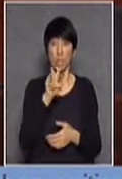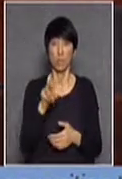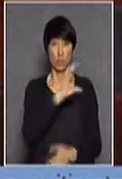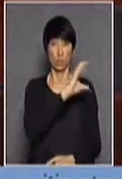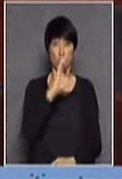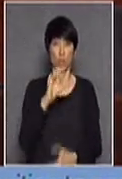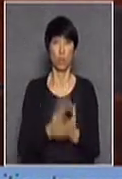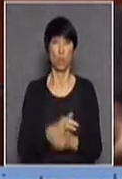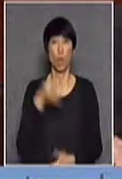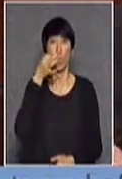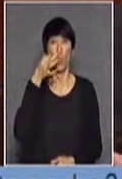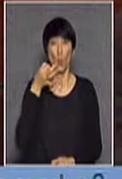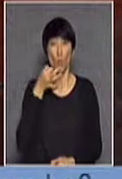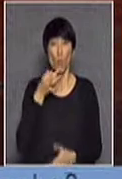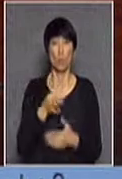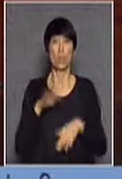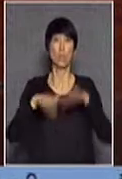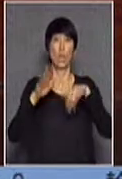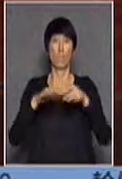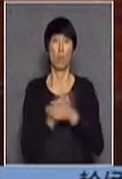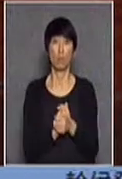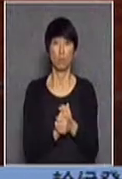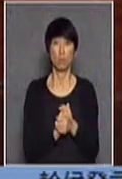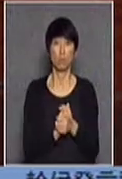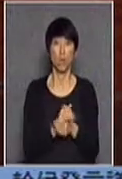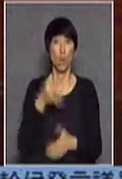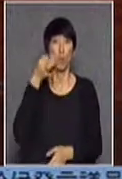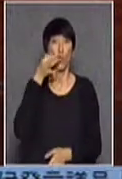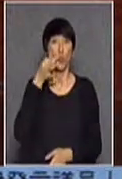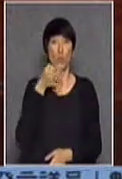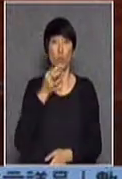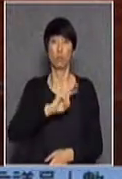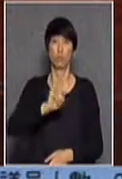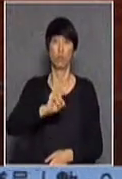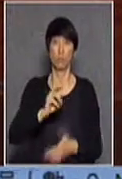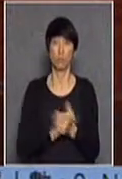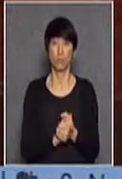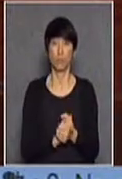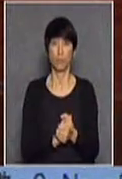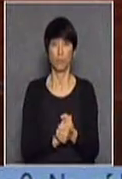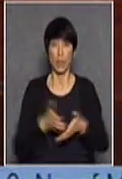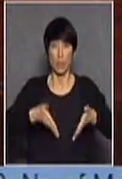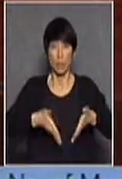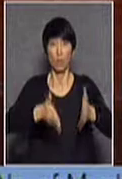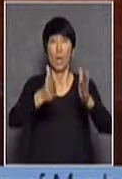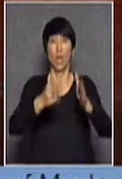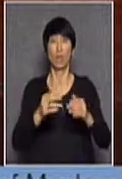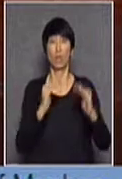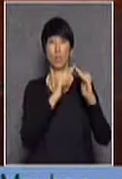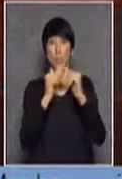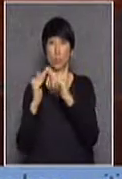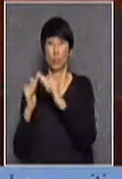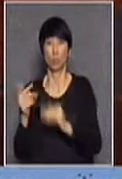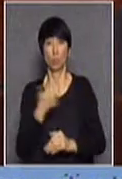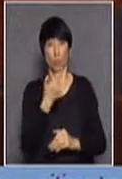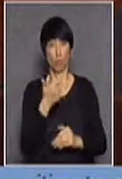梅窩唔爭好遠嘅啫。梅窩亦都係一樣，但係梅窩佢係有大街啦，亦都有好多村啦，